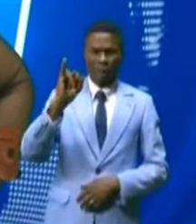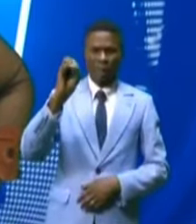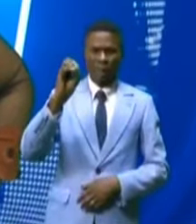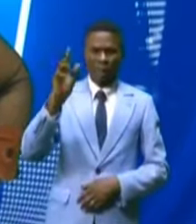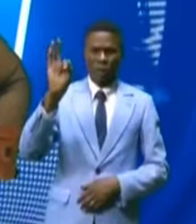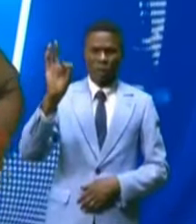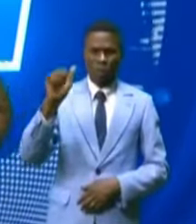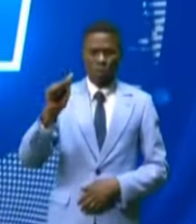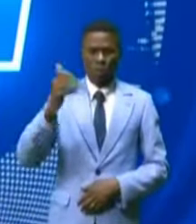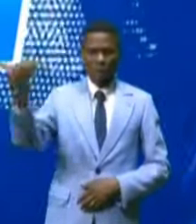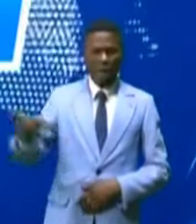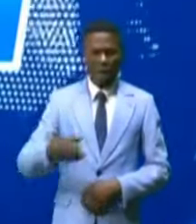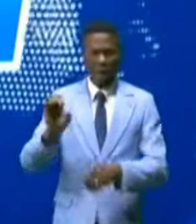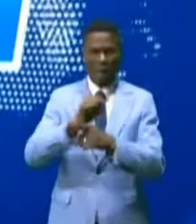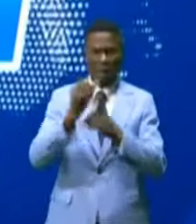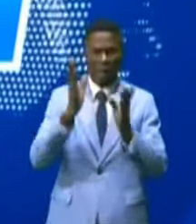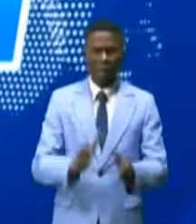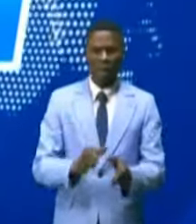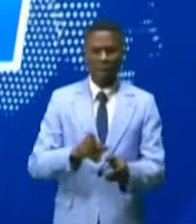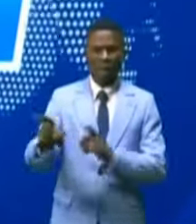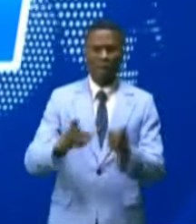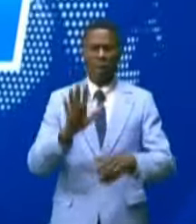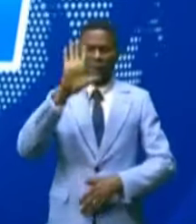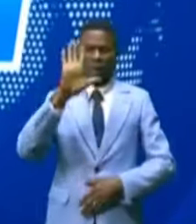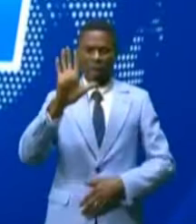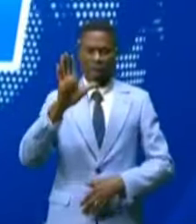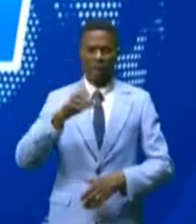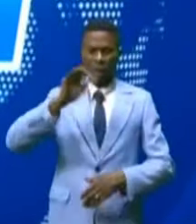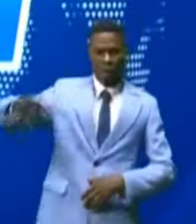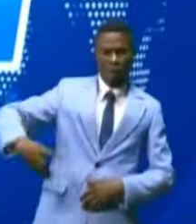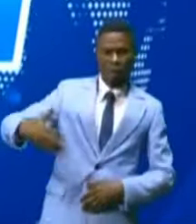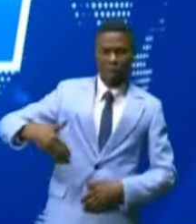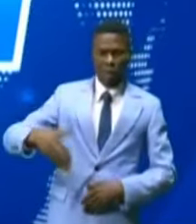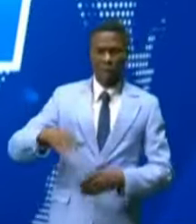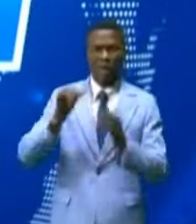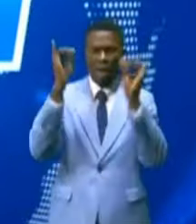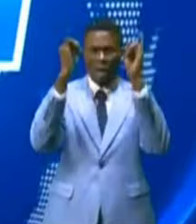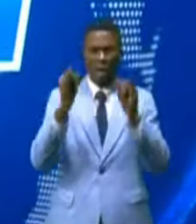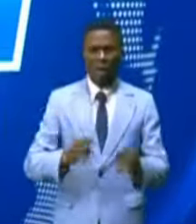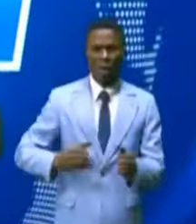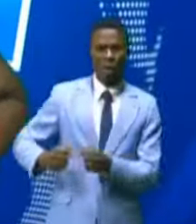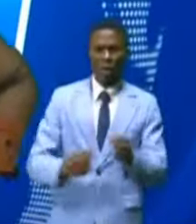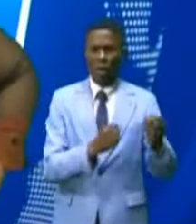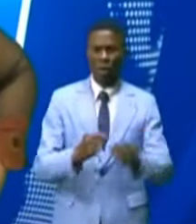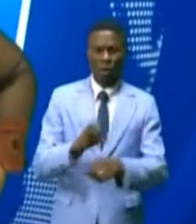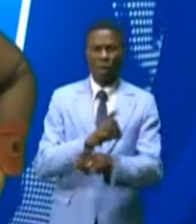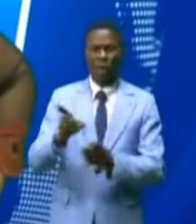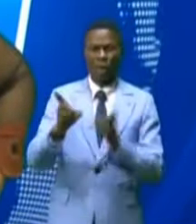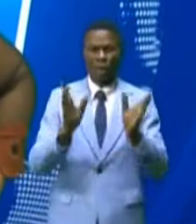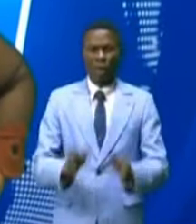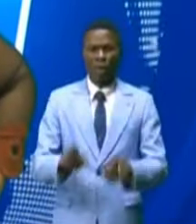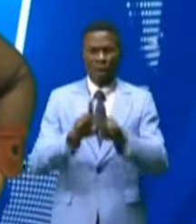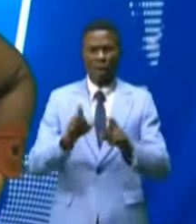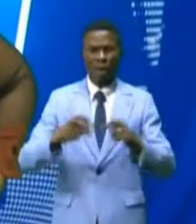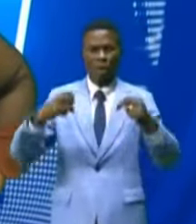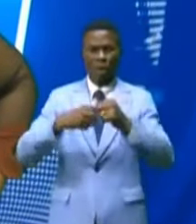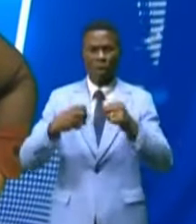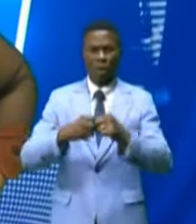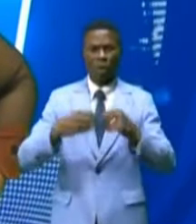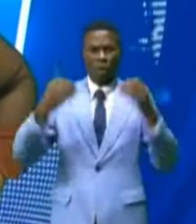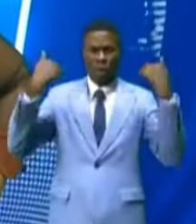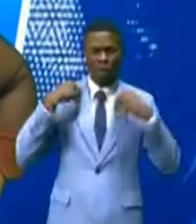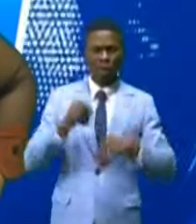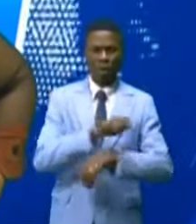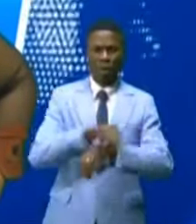leur formation dans 5 filières, notamment coupe-couture, informatique, menuiserie, administration et électricité. Le chef de